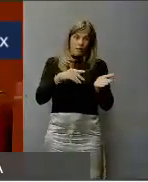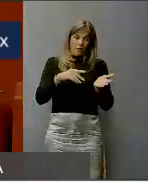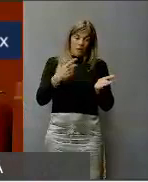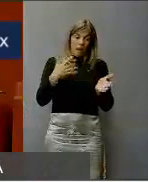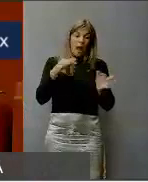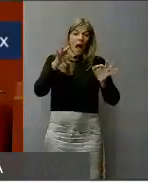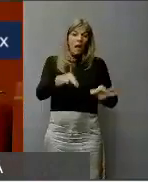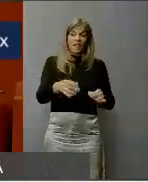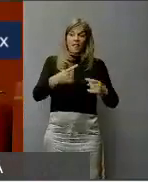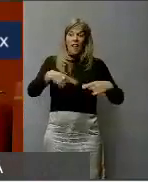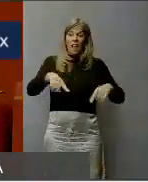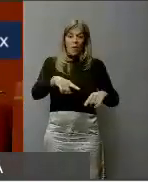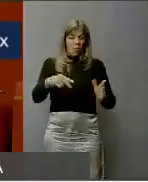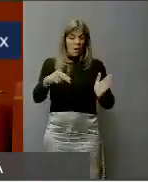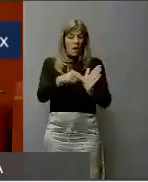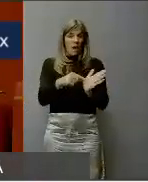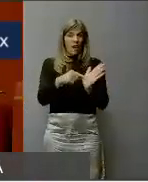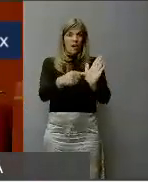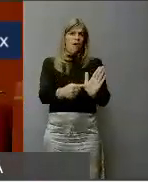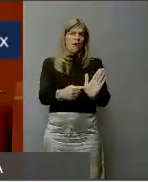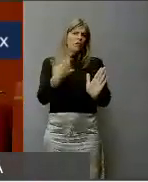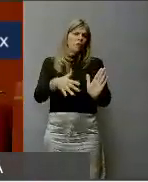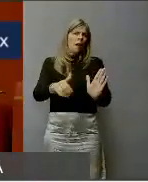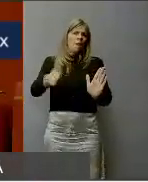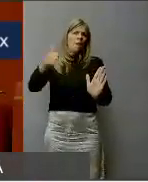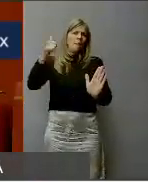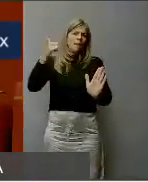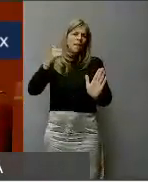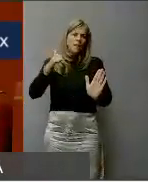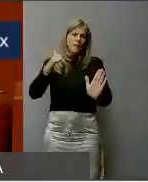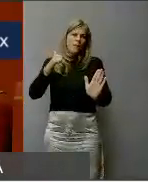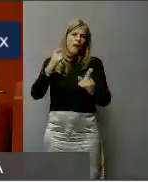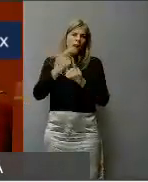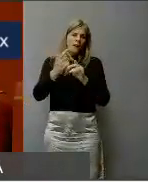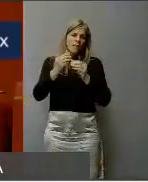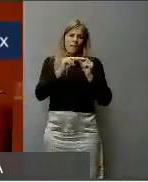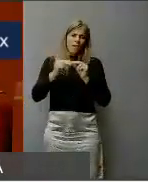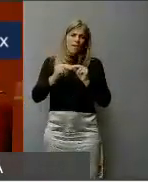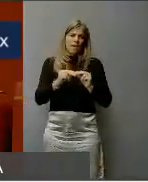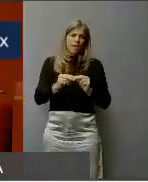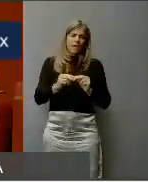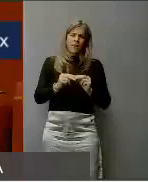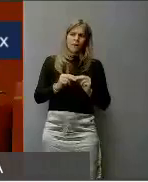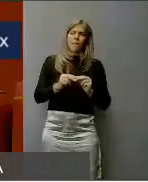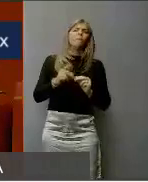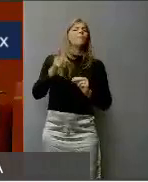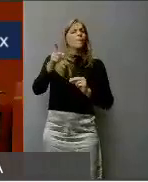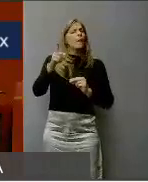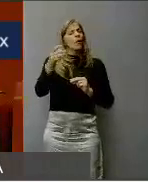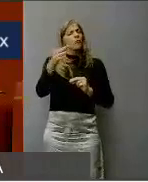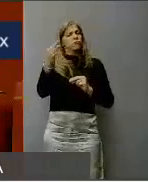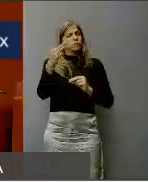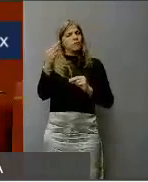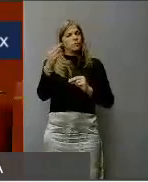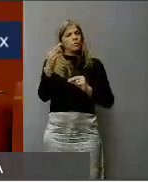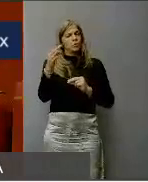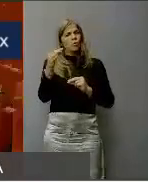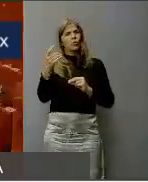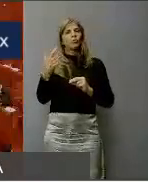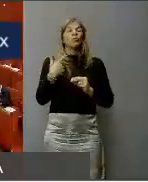diciamo in aula perché ci troveremo in difficoltà il napoli con rilievo e corretto consigliere opinione sull'ammissibilità dei